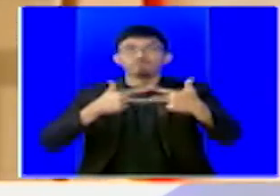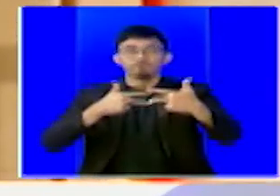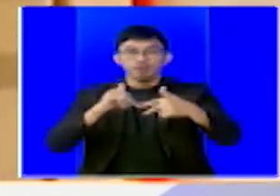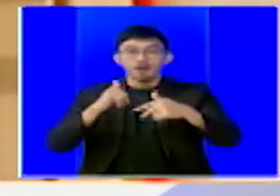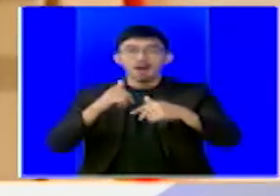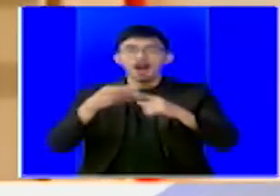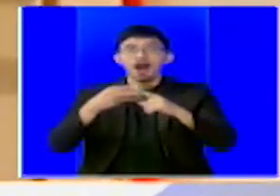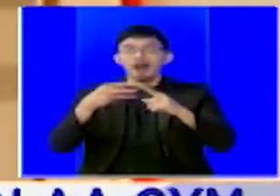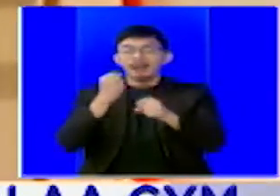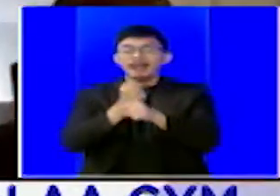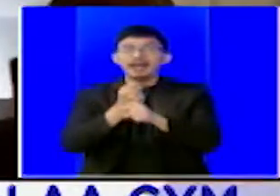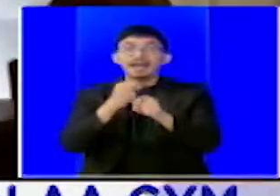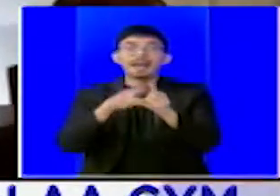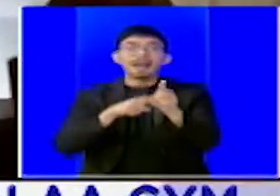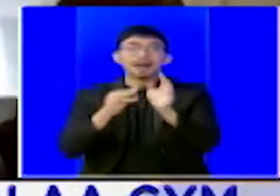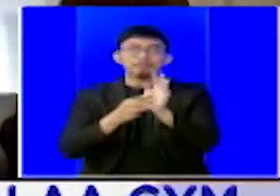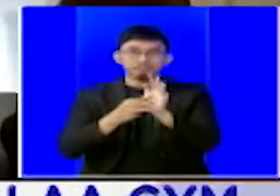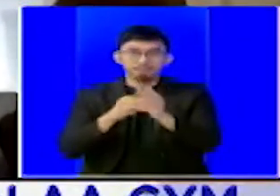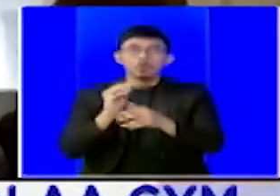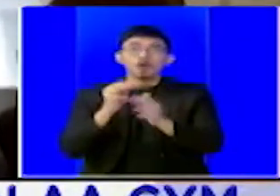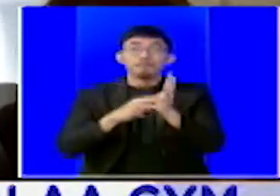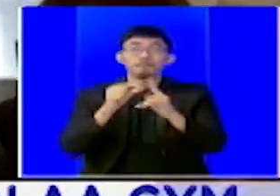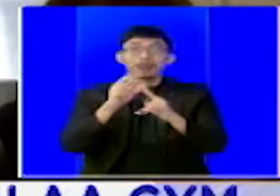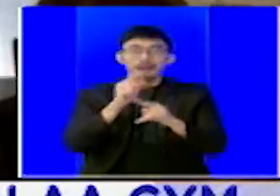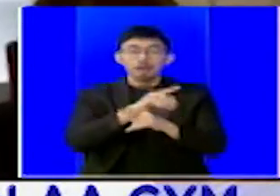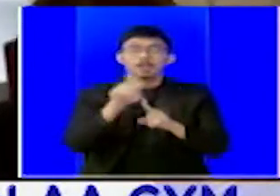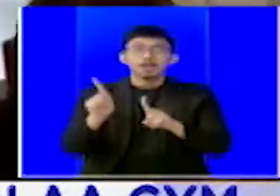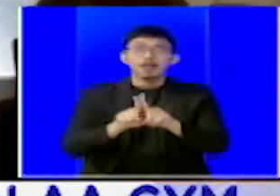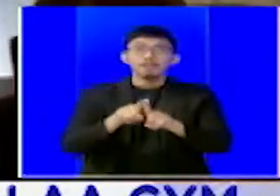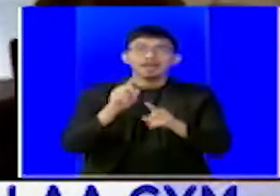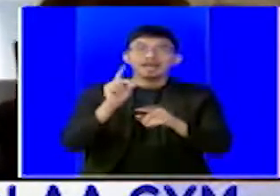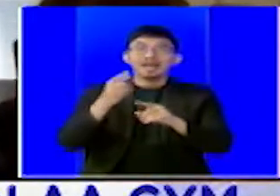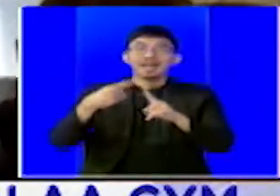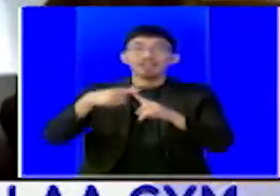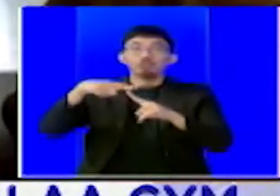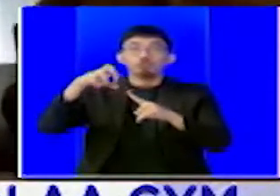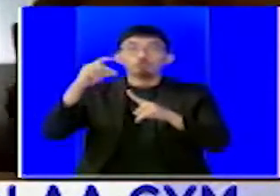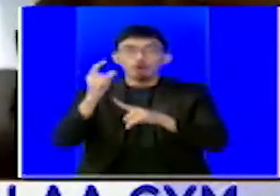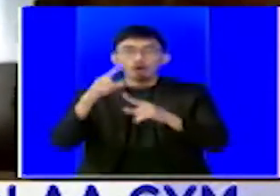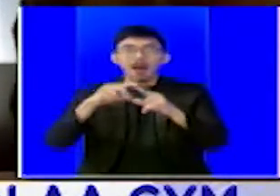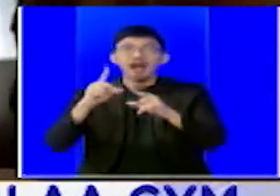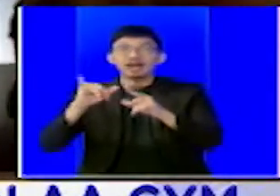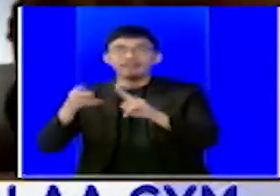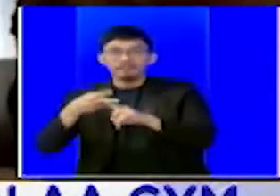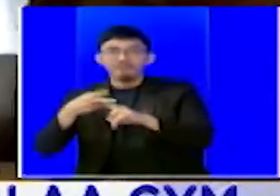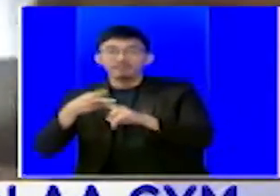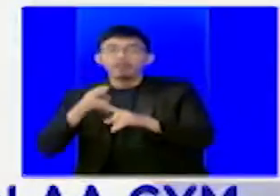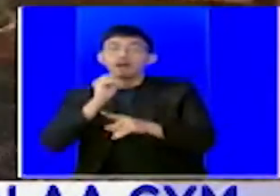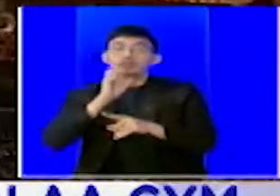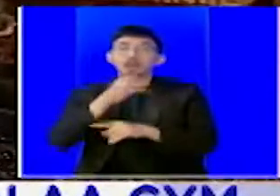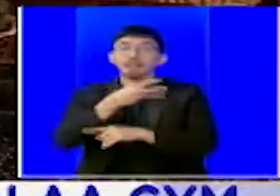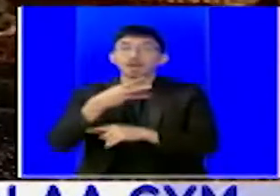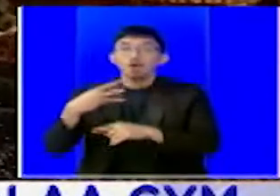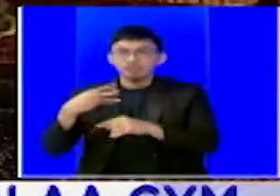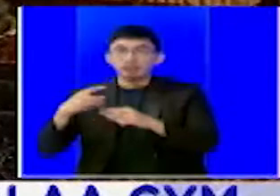Rektor IPB University Profesor Arif Satria, Penasehat Ekonomi Presiden Arif Budimanta.